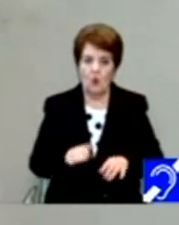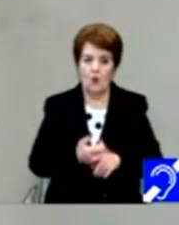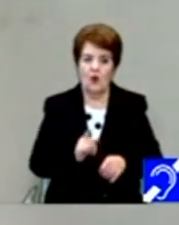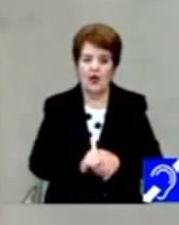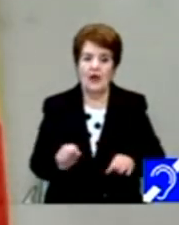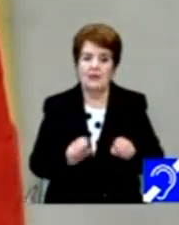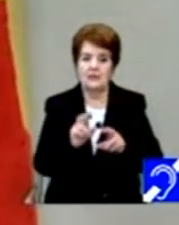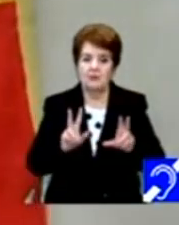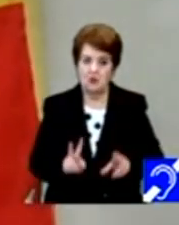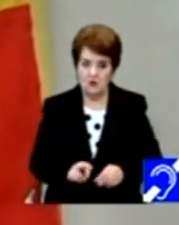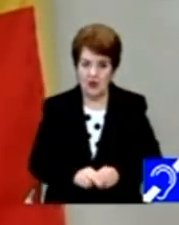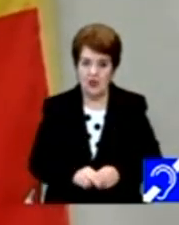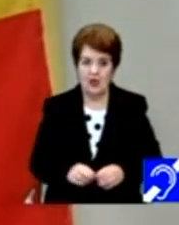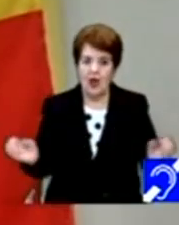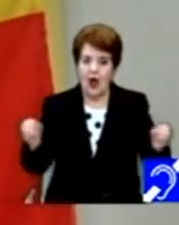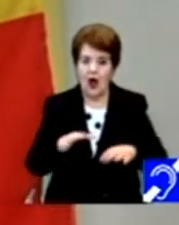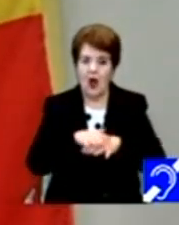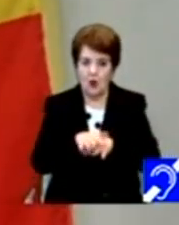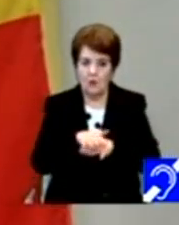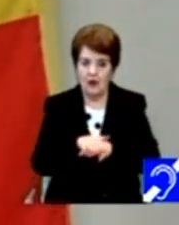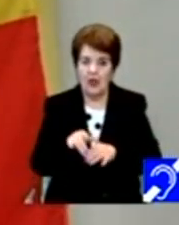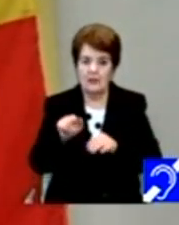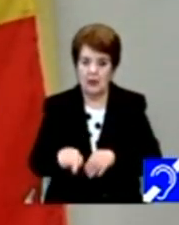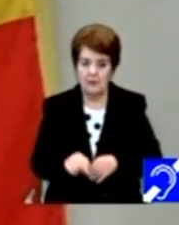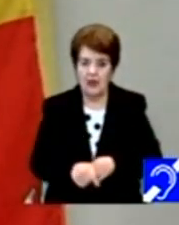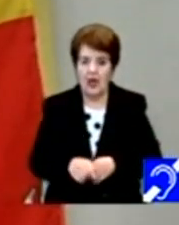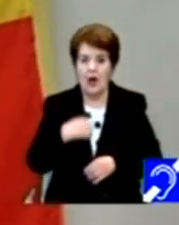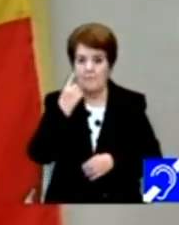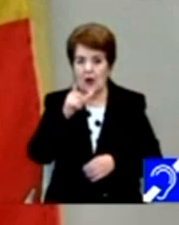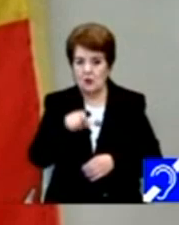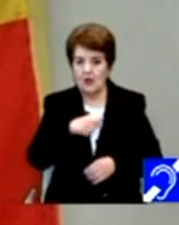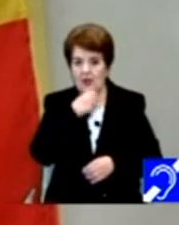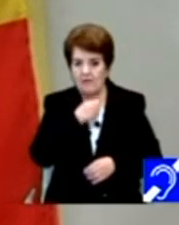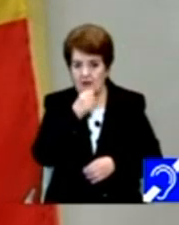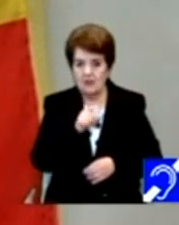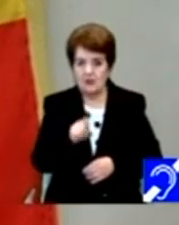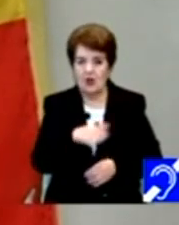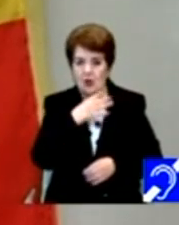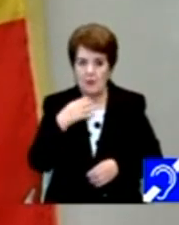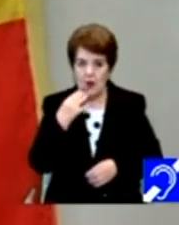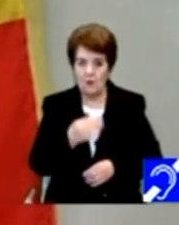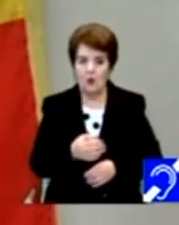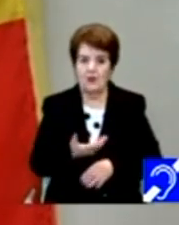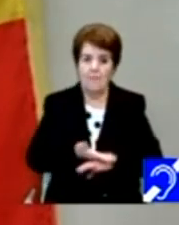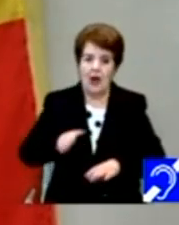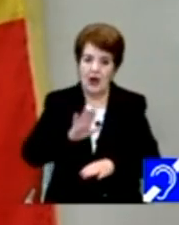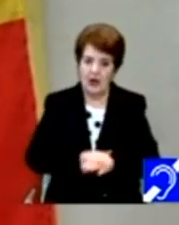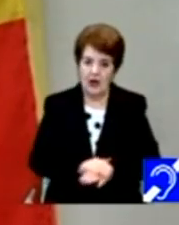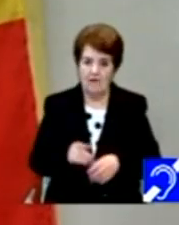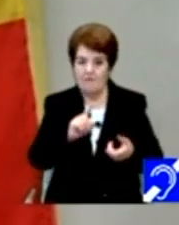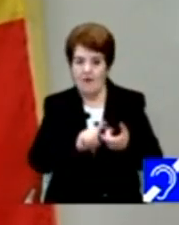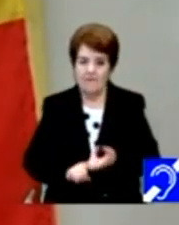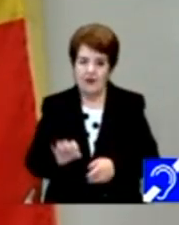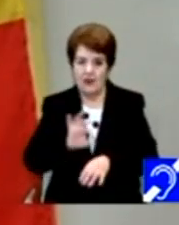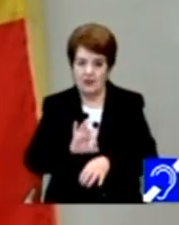în special aglomerate, în special pentru persoanele vârstnice, care sunt cel mai mult și cel mai grav afectate